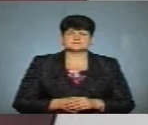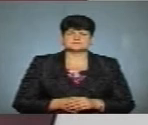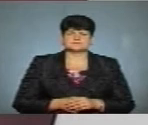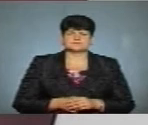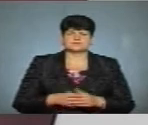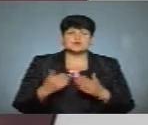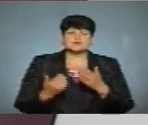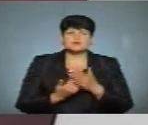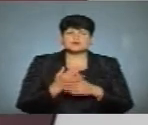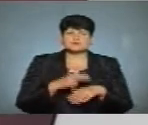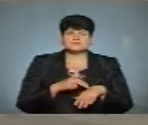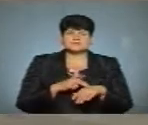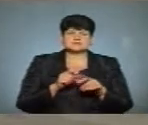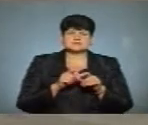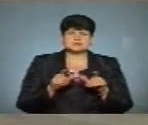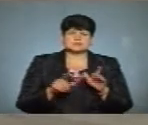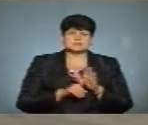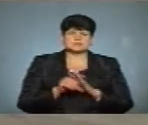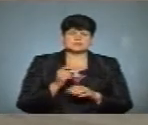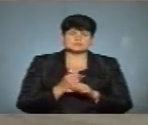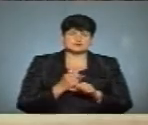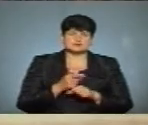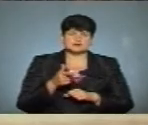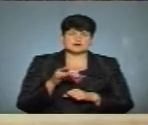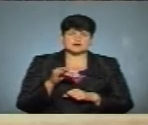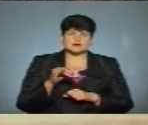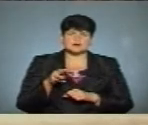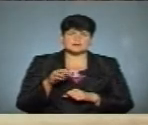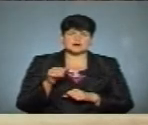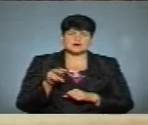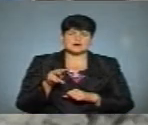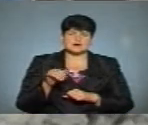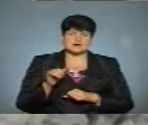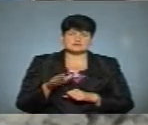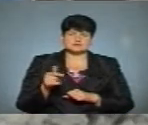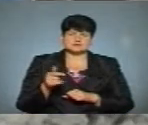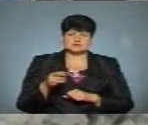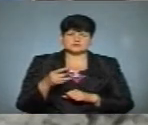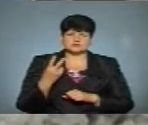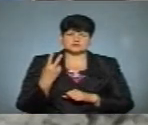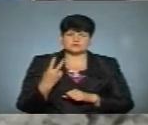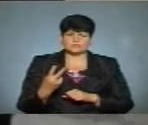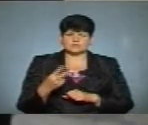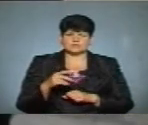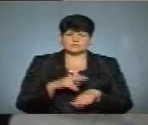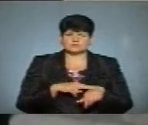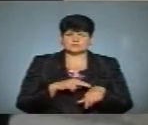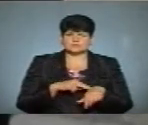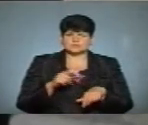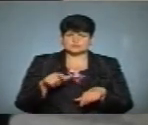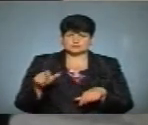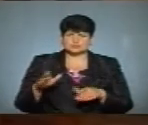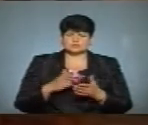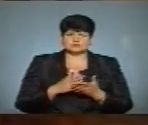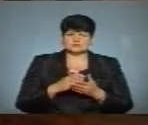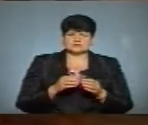Нова поліцейська станція запрацювала у селищі Гримайлів Гусятинського району. Двоє дільничних офіцерів поліції обслуговуватимуть